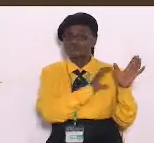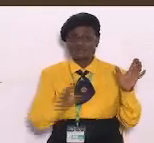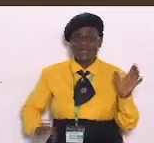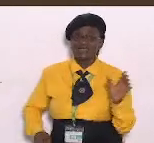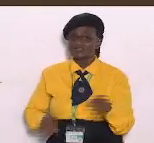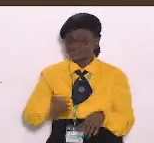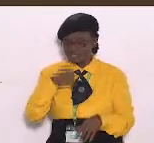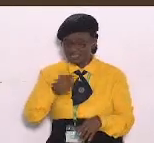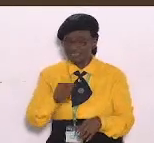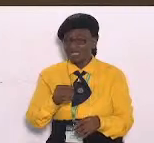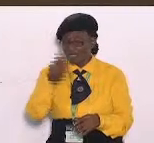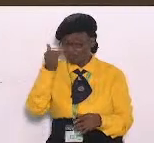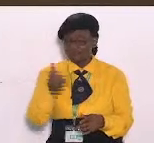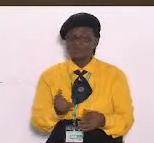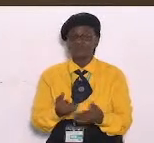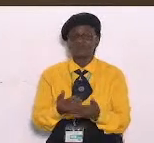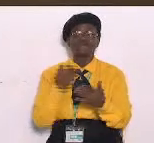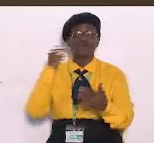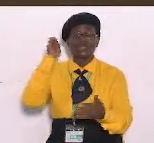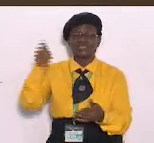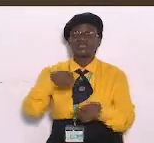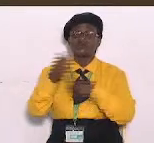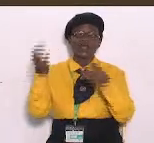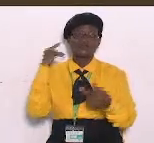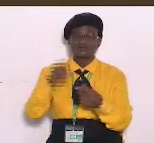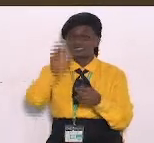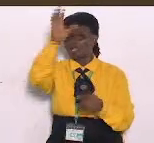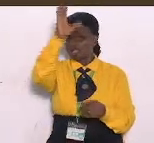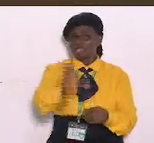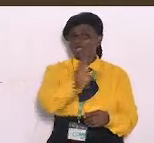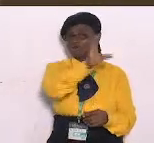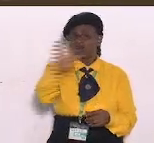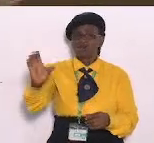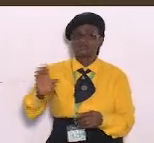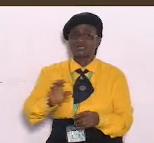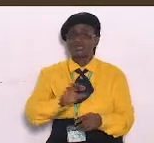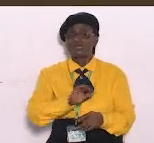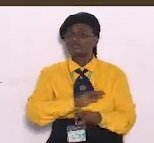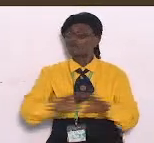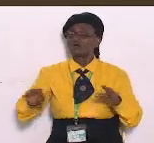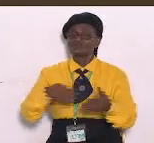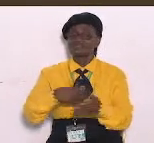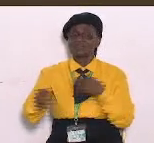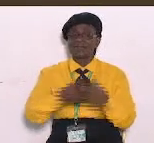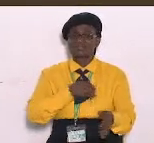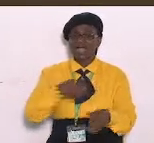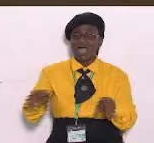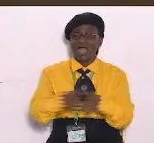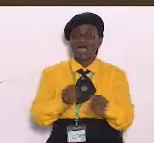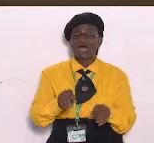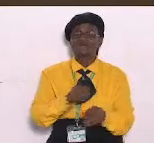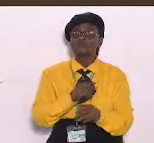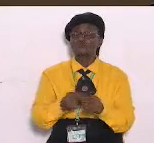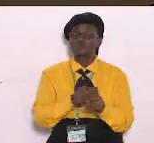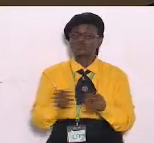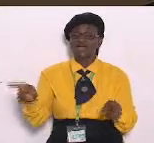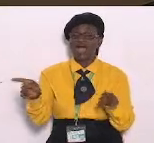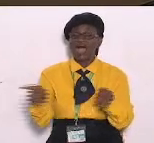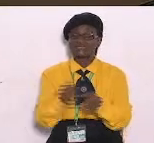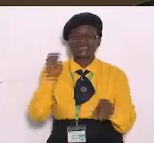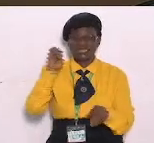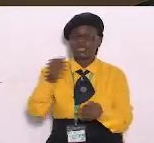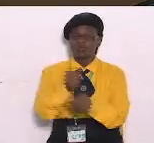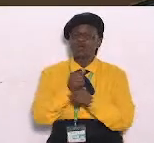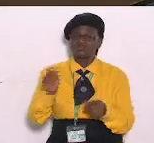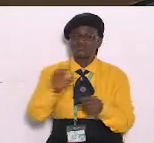quoi qu'en soit ce que Jésus-Christ a dit ce qu'il a dit avant d'aller sur la croix peu